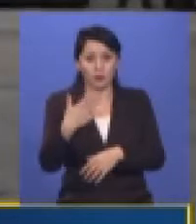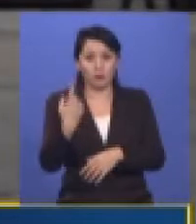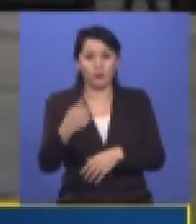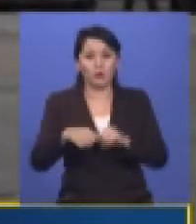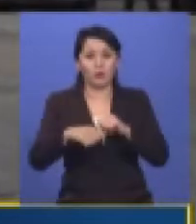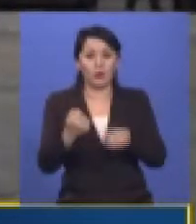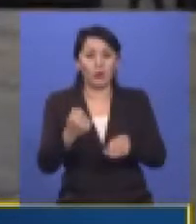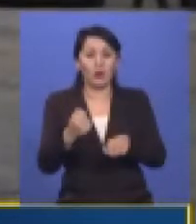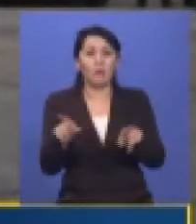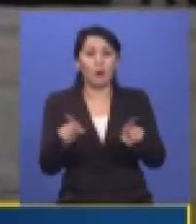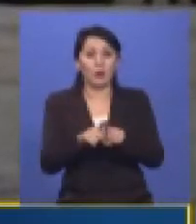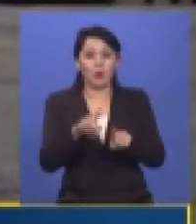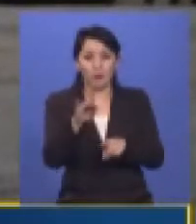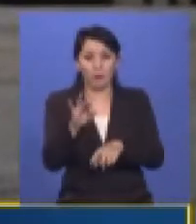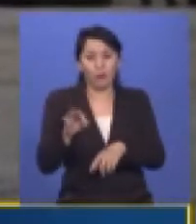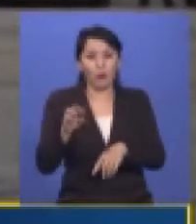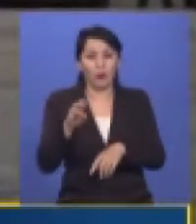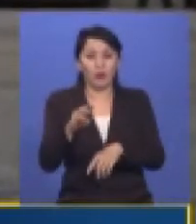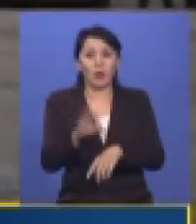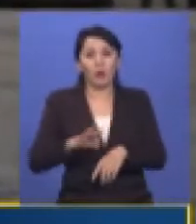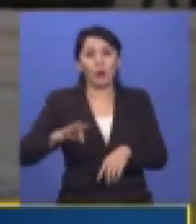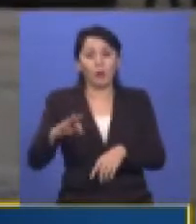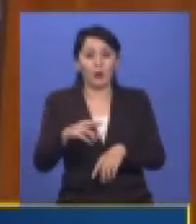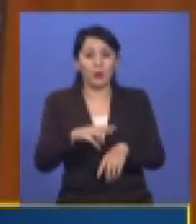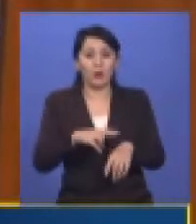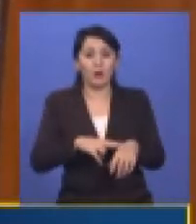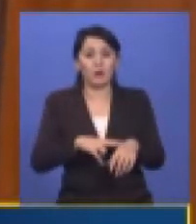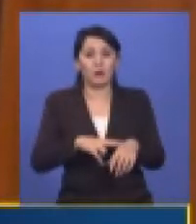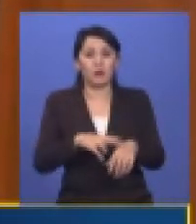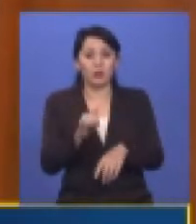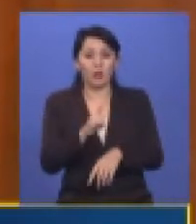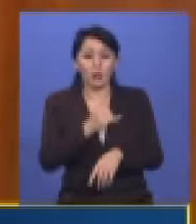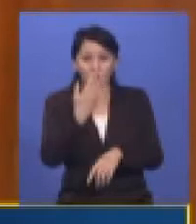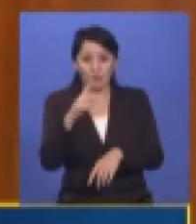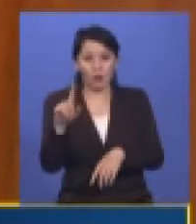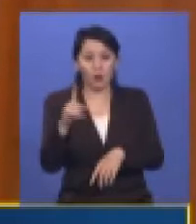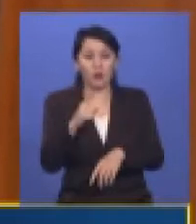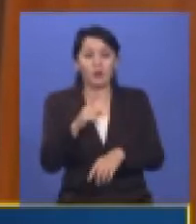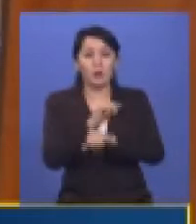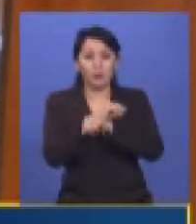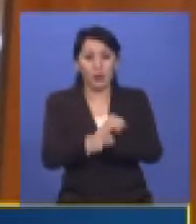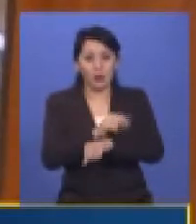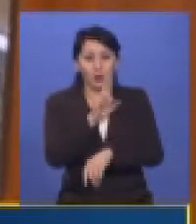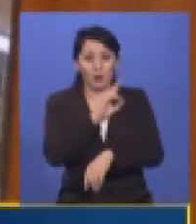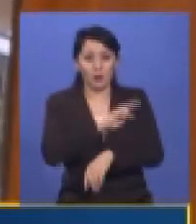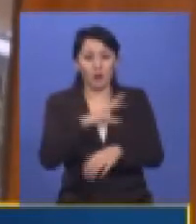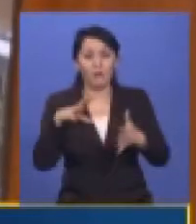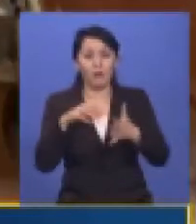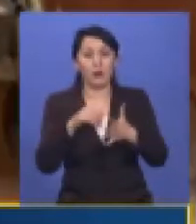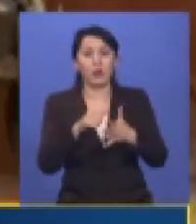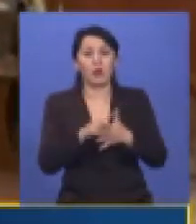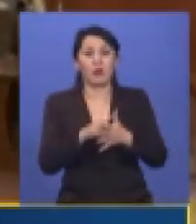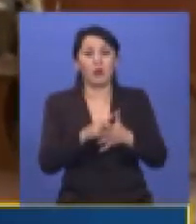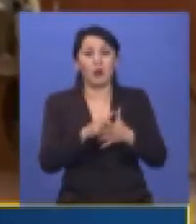бұзушылықты анықтады. Бұдан бөлек Мұрат Баймұқашев облыстық ішкі істер органдарының мәдени мұрасын жинақтау және сақтау жұмыстарымен айналысатын